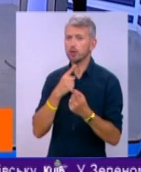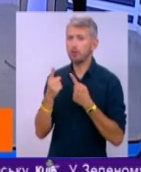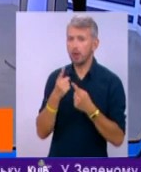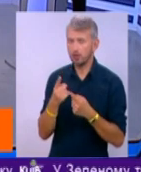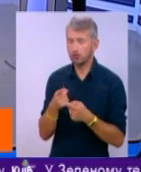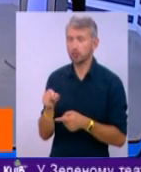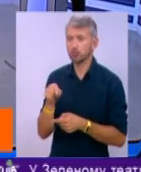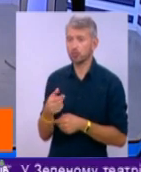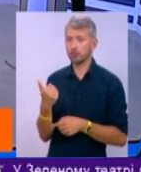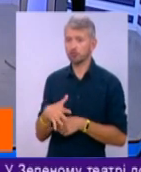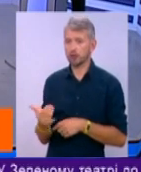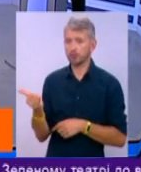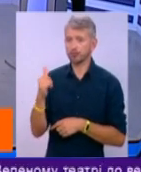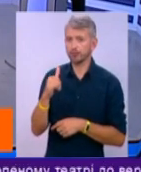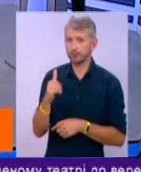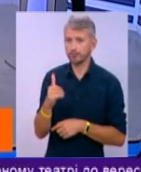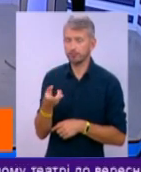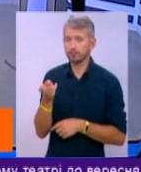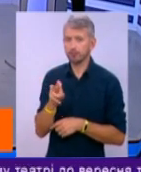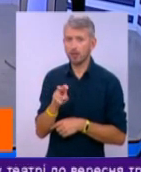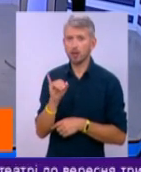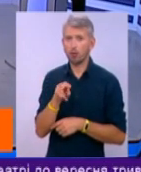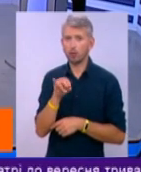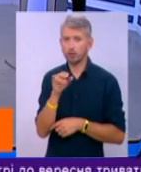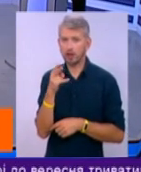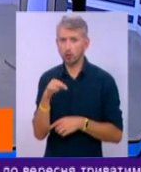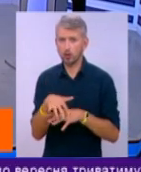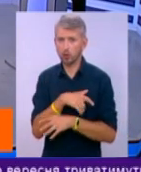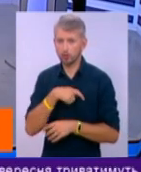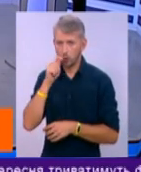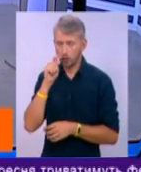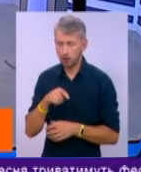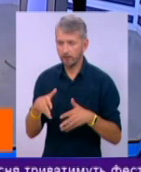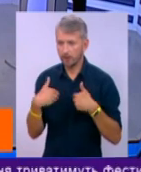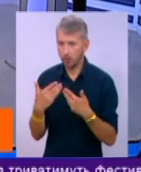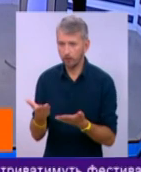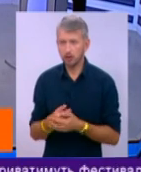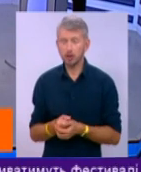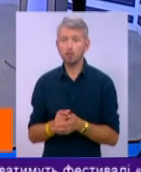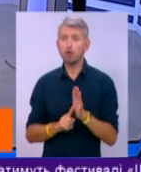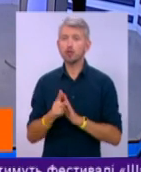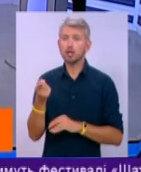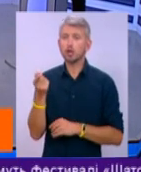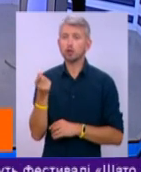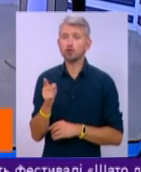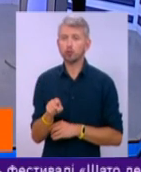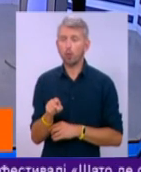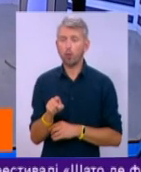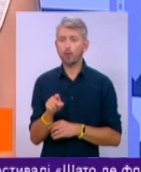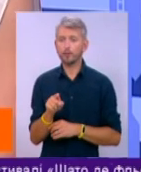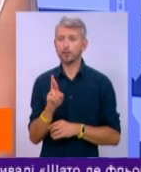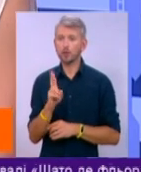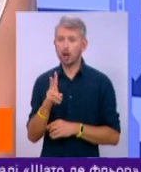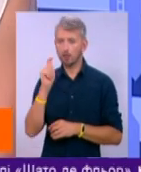нашої студії вже долучився такий Ігор Луценко, народний депутат України. Вітаю в нашій студії вас. Добрий вечір. Почали з того, власне,